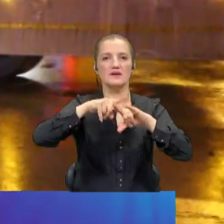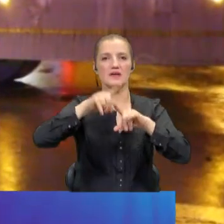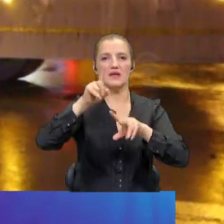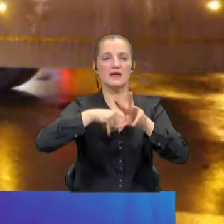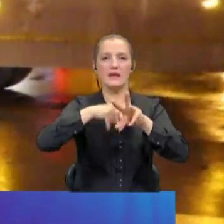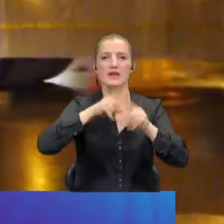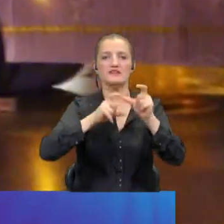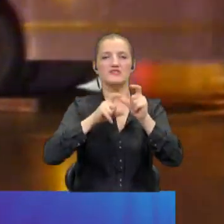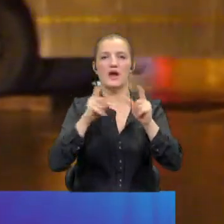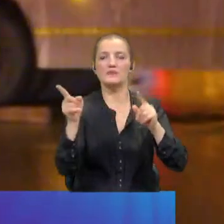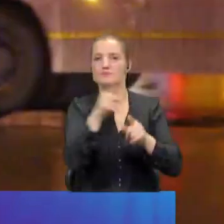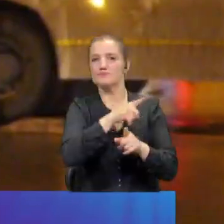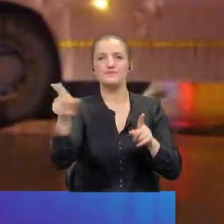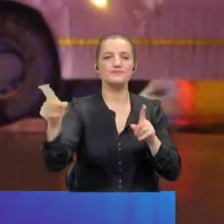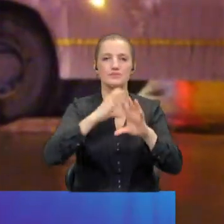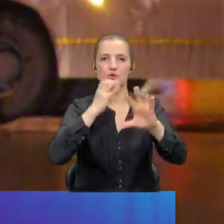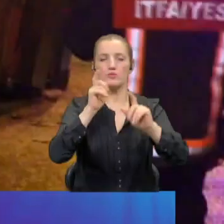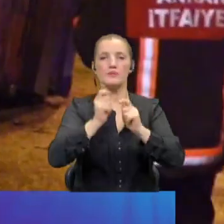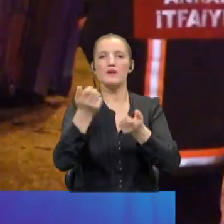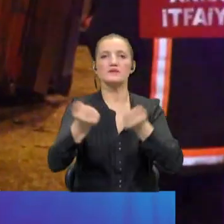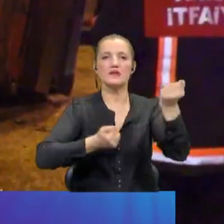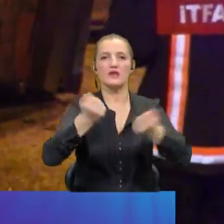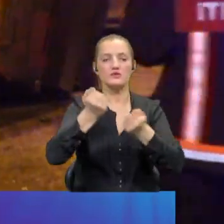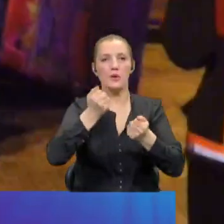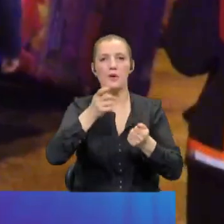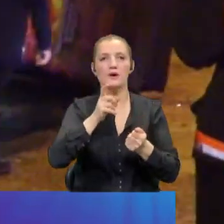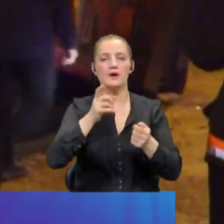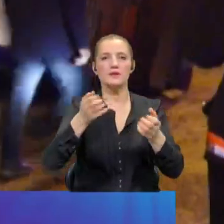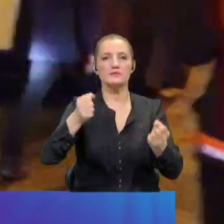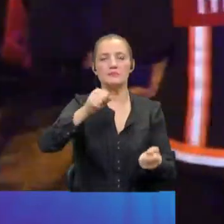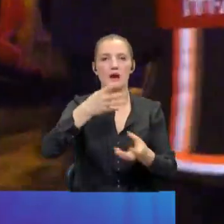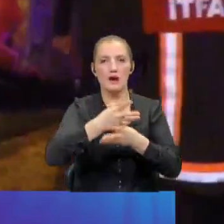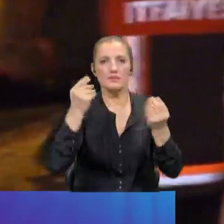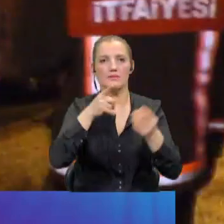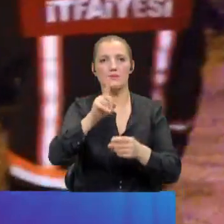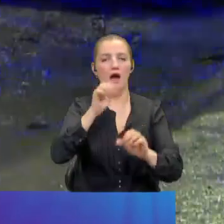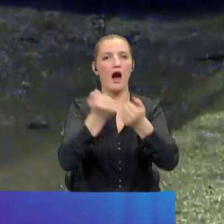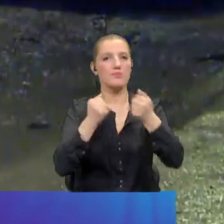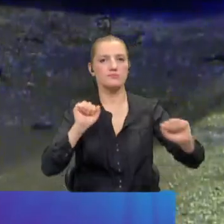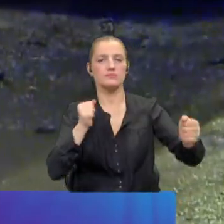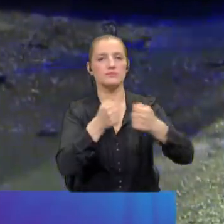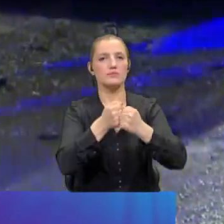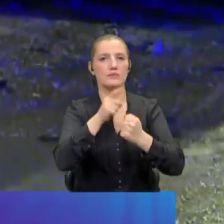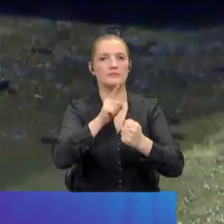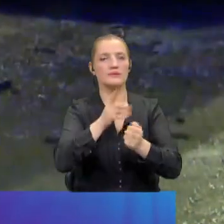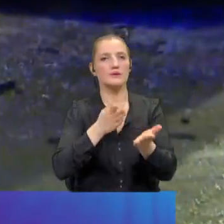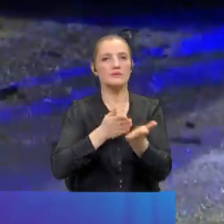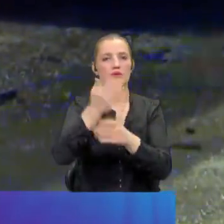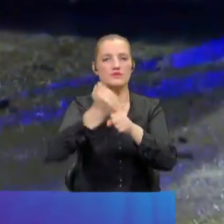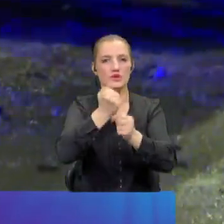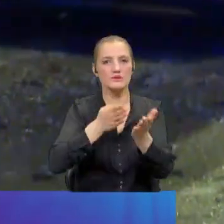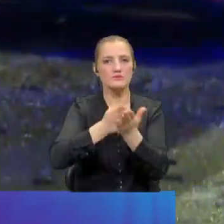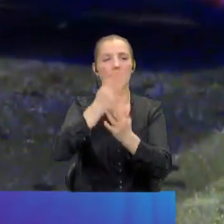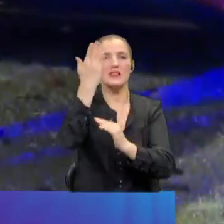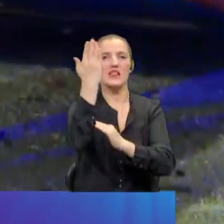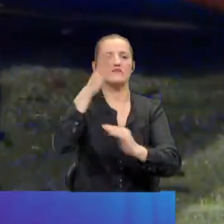seferi yapan bir EGO otobüsü sürücüsünün direksiyon hakimiyetini kaybetmesiyle bir otomobille çarpıştı Kaldırıma çıkıp yön